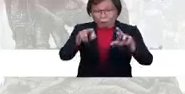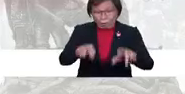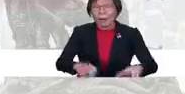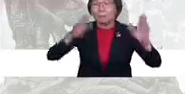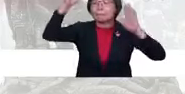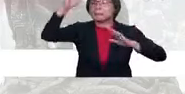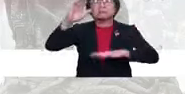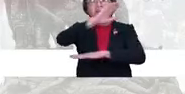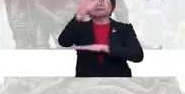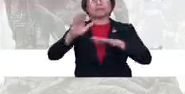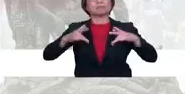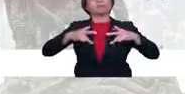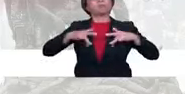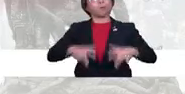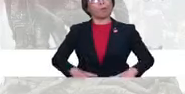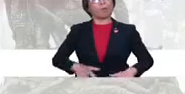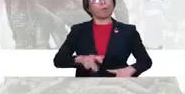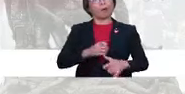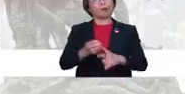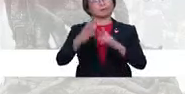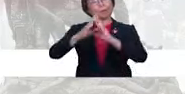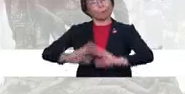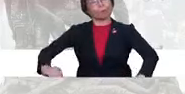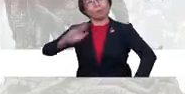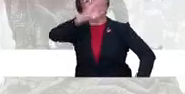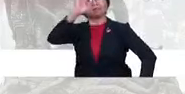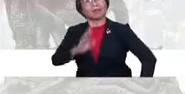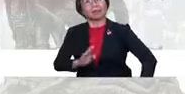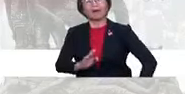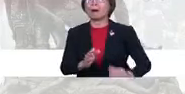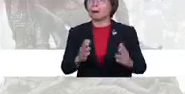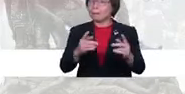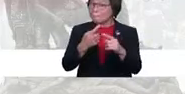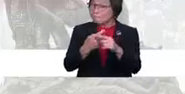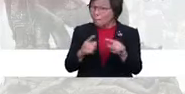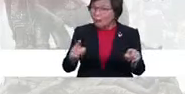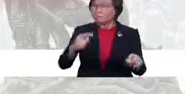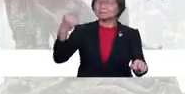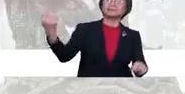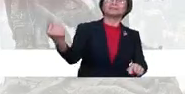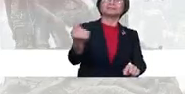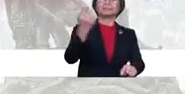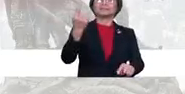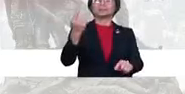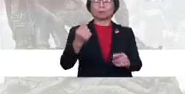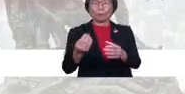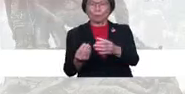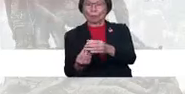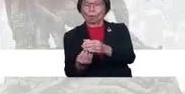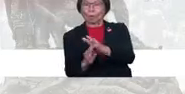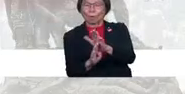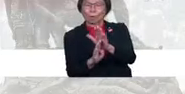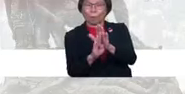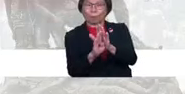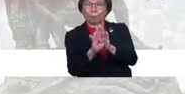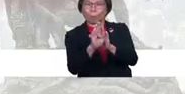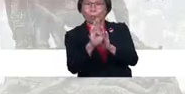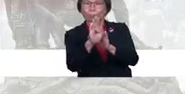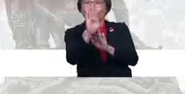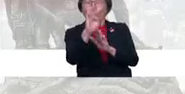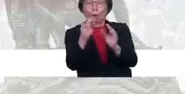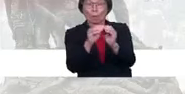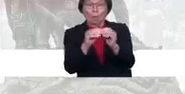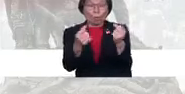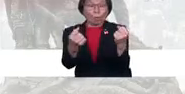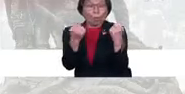tidak pernah patah atau luntur malah ia sentiasa bercambang dan semakin kukuh